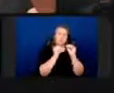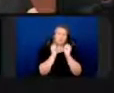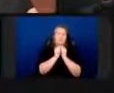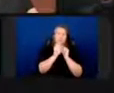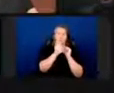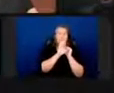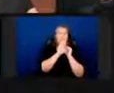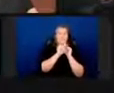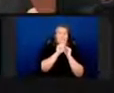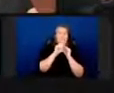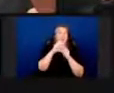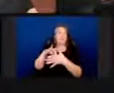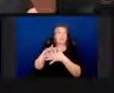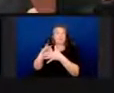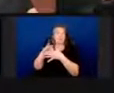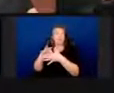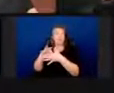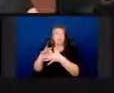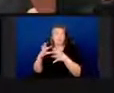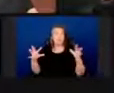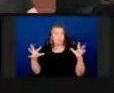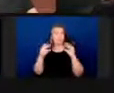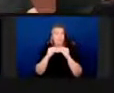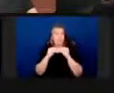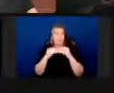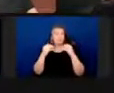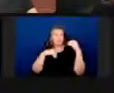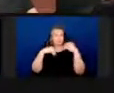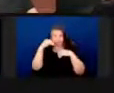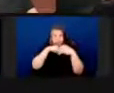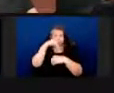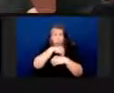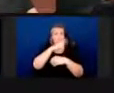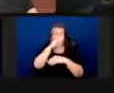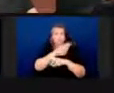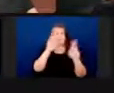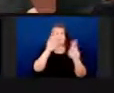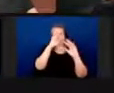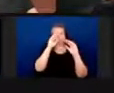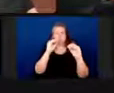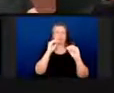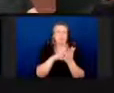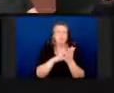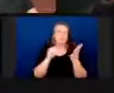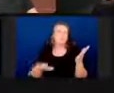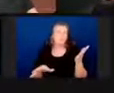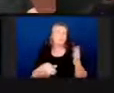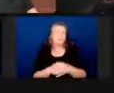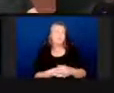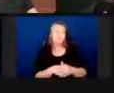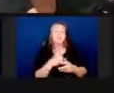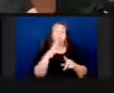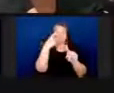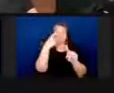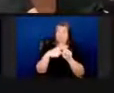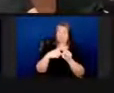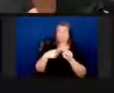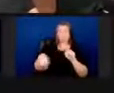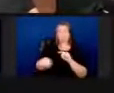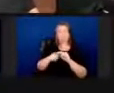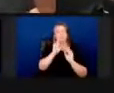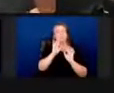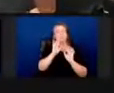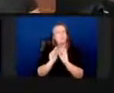wote wanaohusishwa ili tuweze kuhakikisha ya kuwa kila mtu anachangia